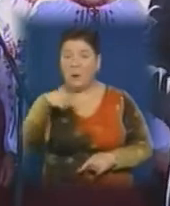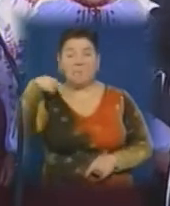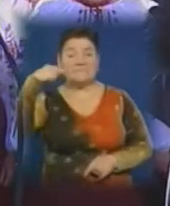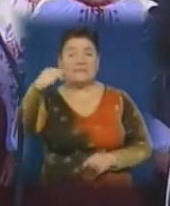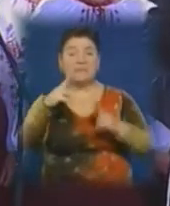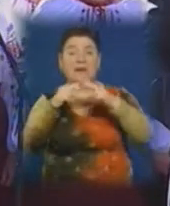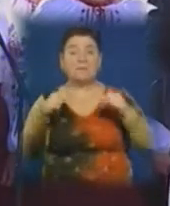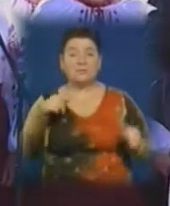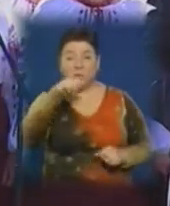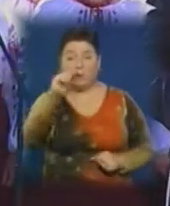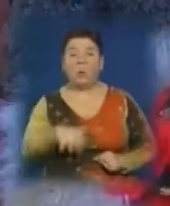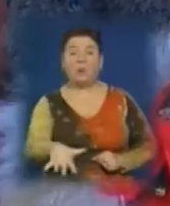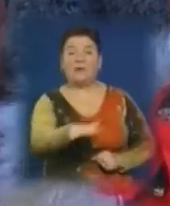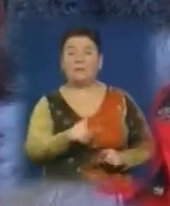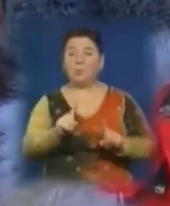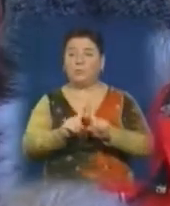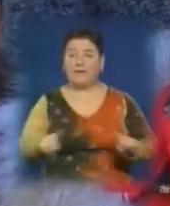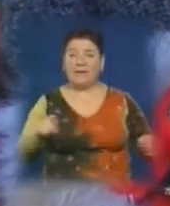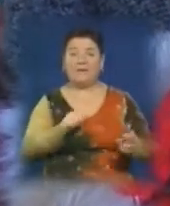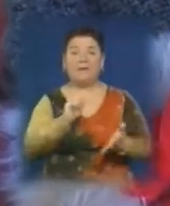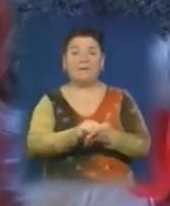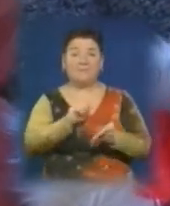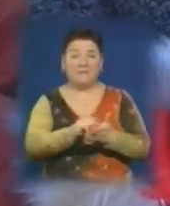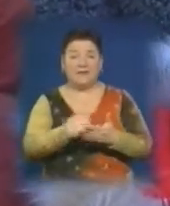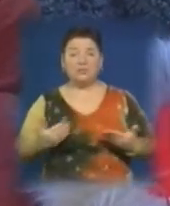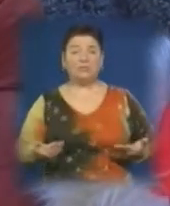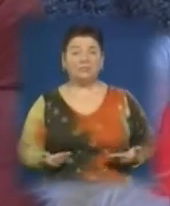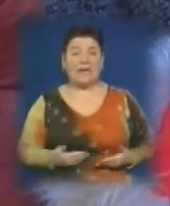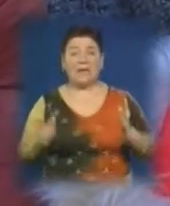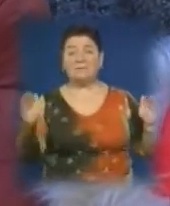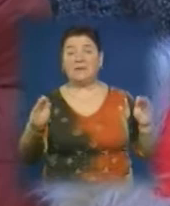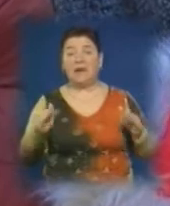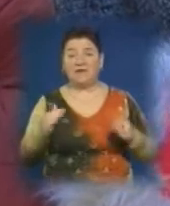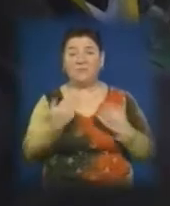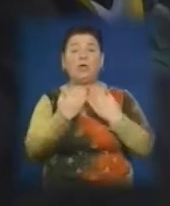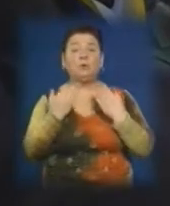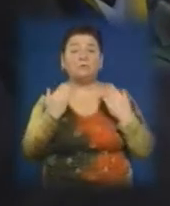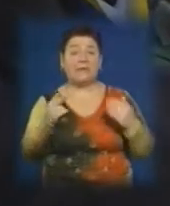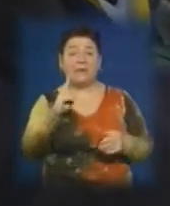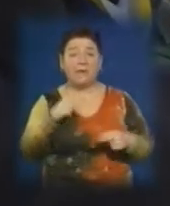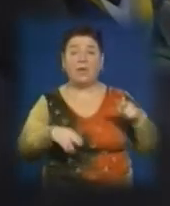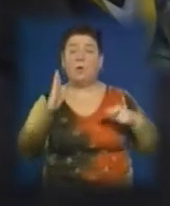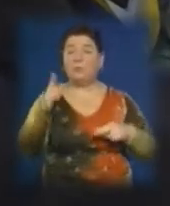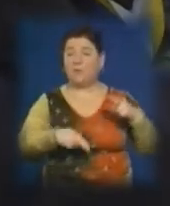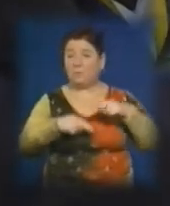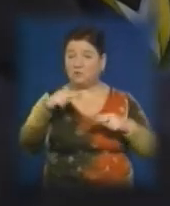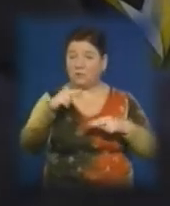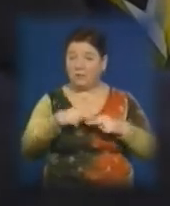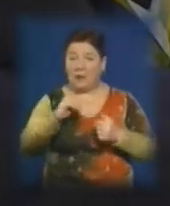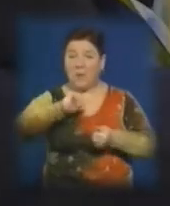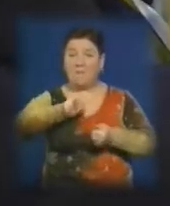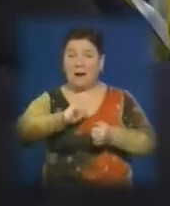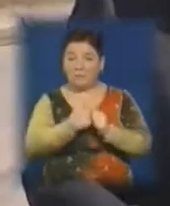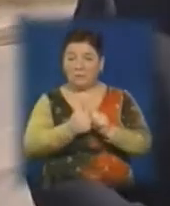президента Карпатської України. Унікальні матеріали з життя Августина Волошина зберігатиме і музей, який буде зведено на місці встановлення